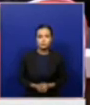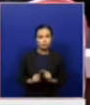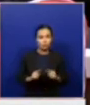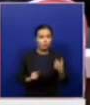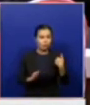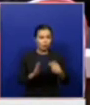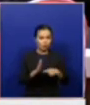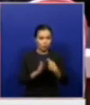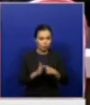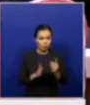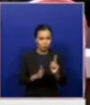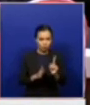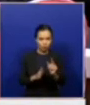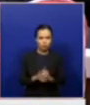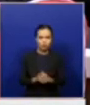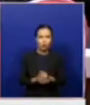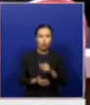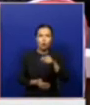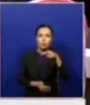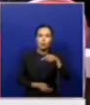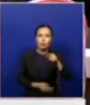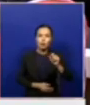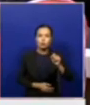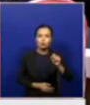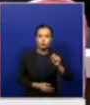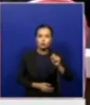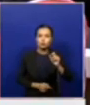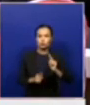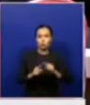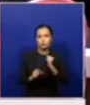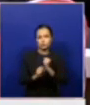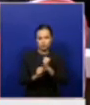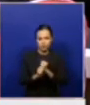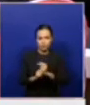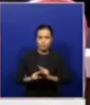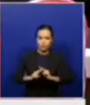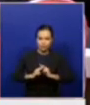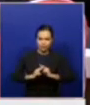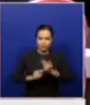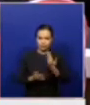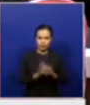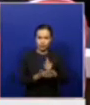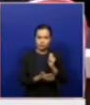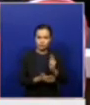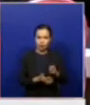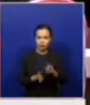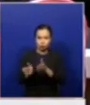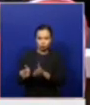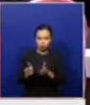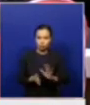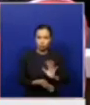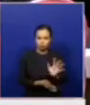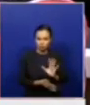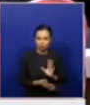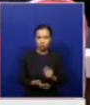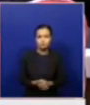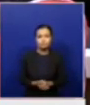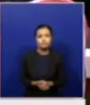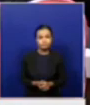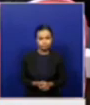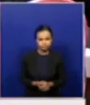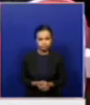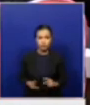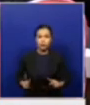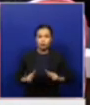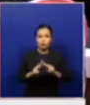ว่าอปส.ต้องทำเองห้ามจ้างช่วงในท้ายที่สุดกระทรวงการ